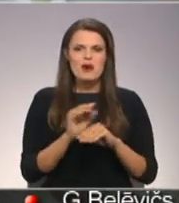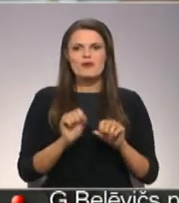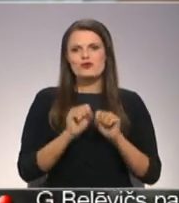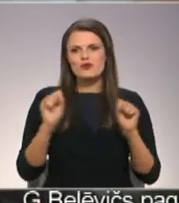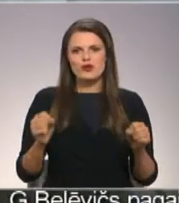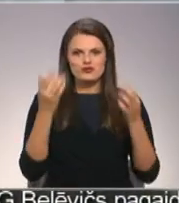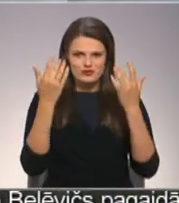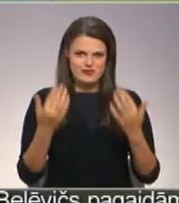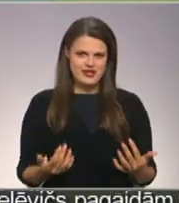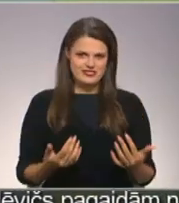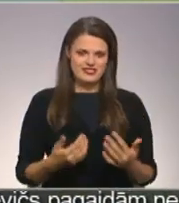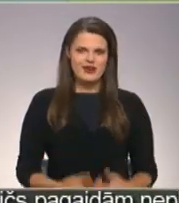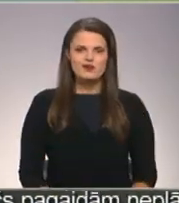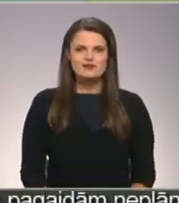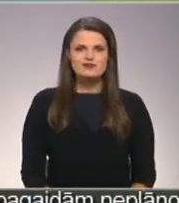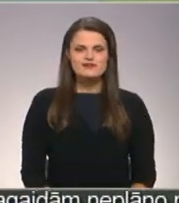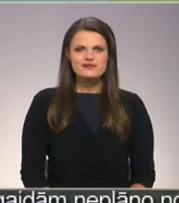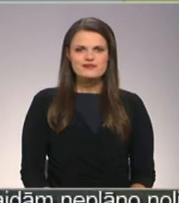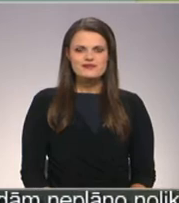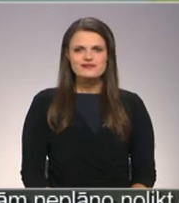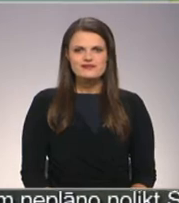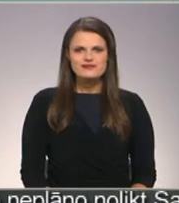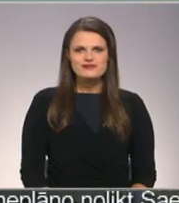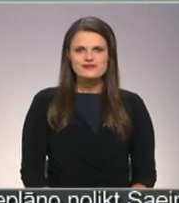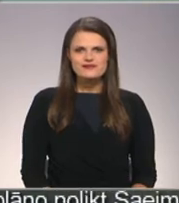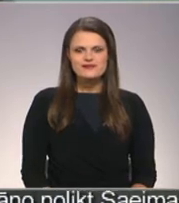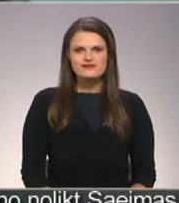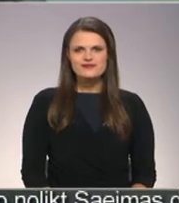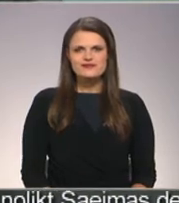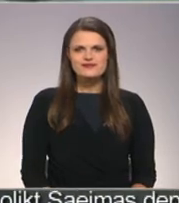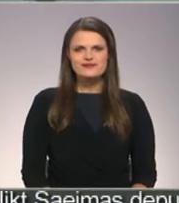drošības pasākumus. Ausmas Prukte, Andrejs Mažāns, Latgales reģionālā televīzija.